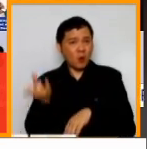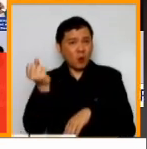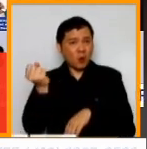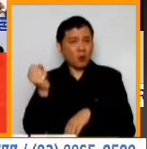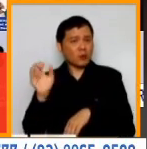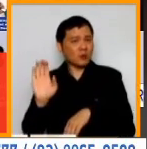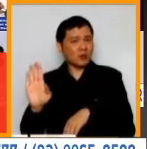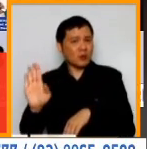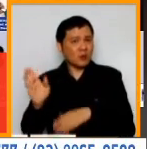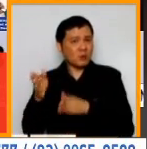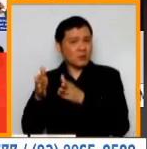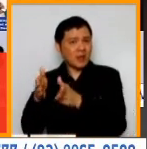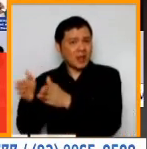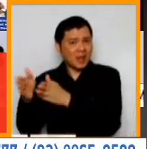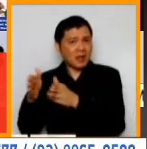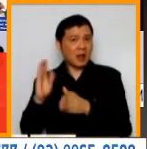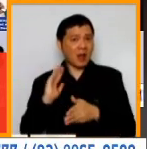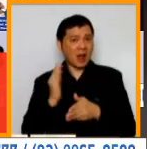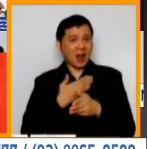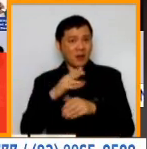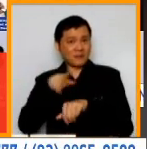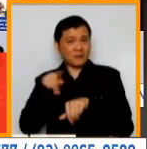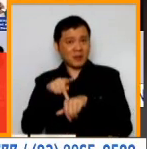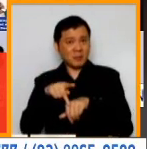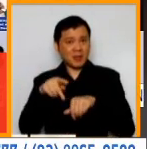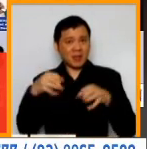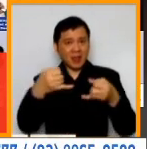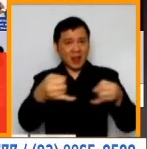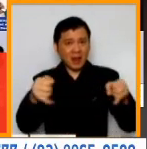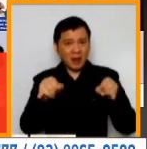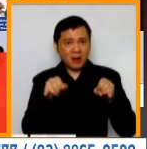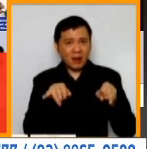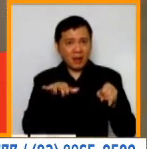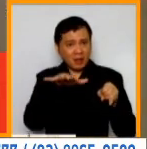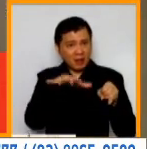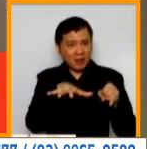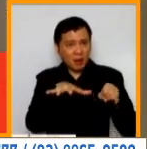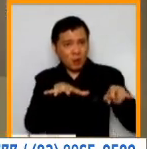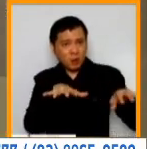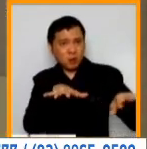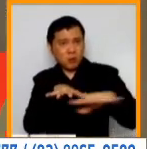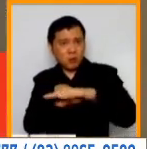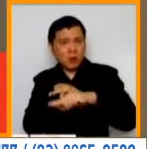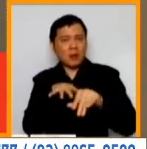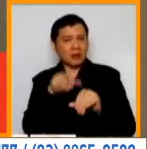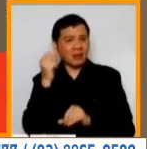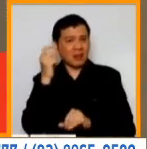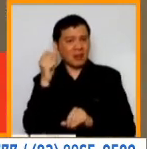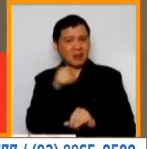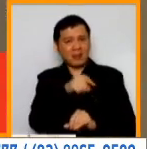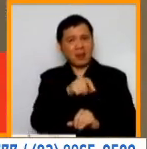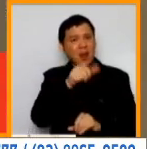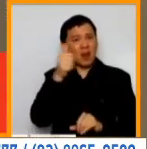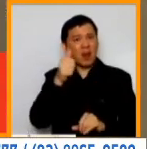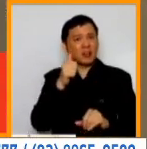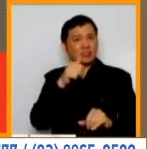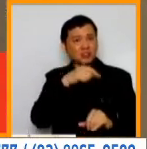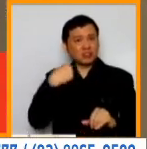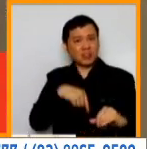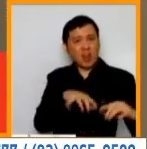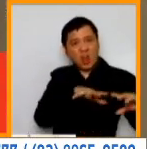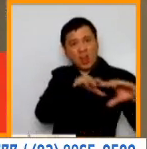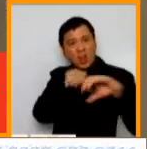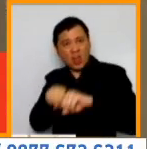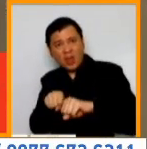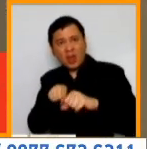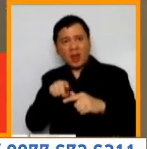sa sariling parang within our exclusive economic zone, pero tinataboy sila. Sa naturang programa ay kinuwento ng mangingisdang si Ernie